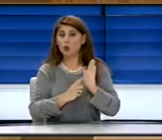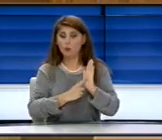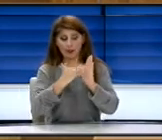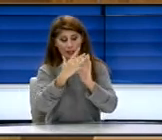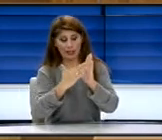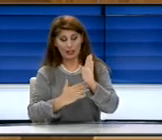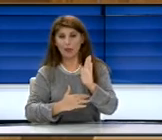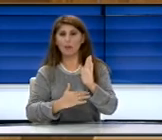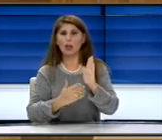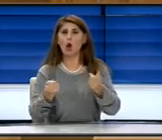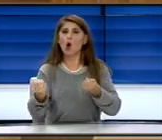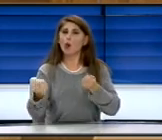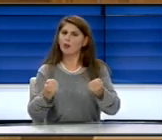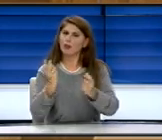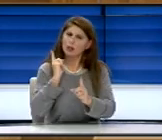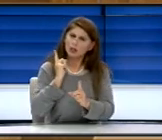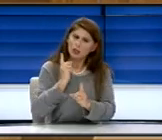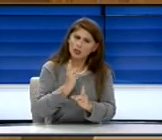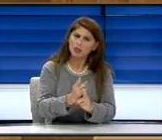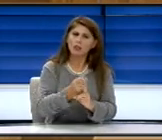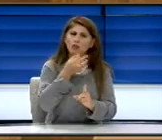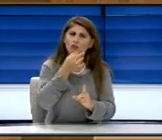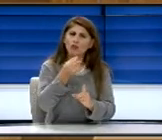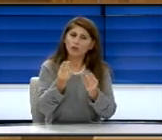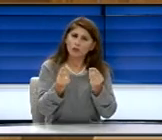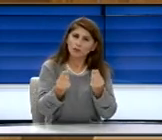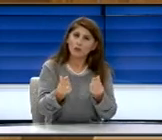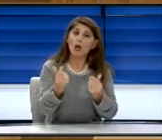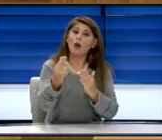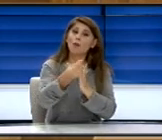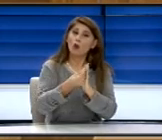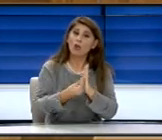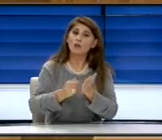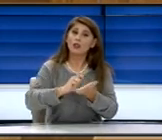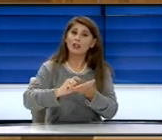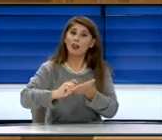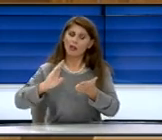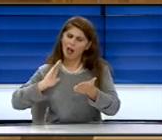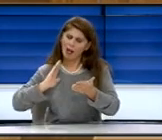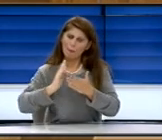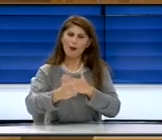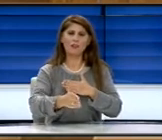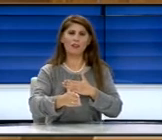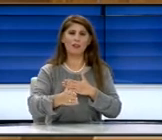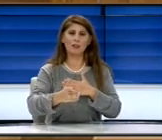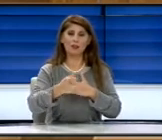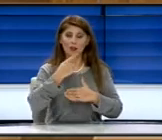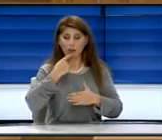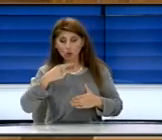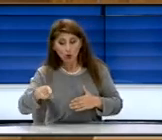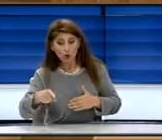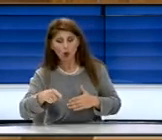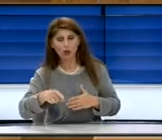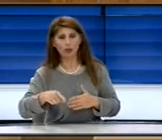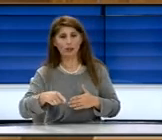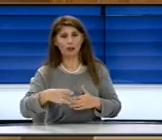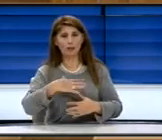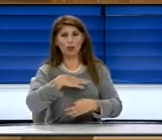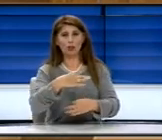κείμενα, οδηγίες και συγκεκριμένες διατυπώσεις πολύ συχνά γράφονται απευθείας ή καθυπαγόρευση